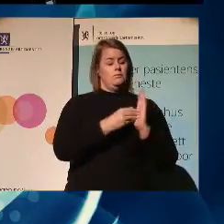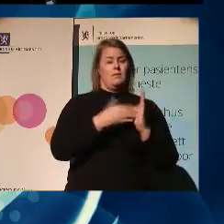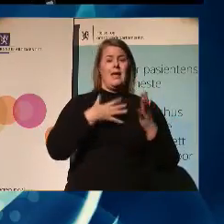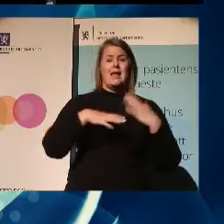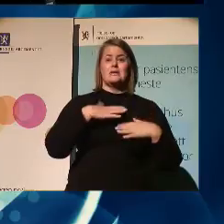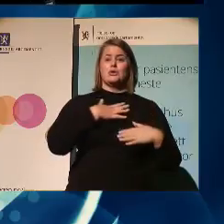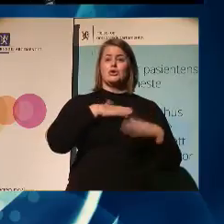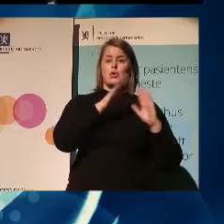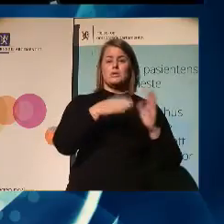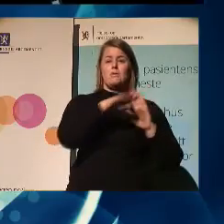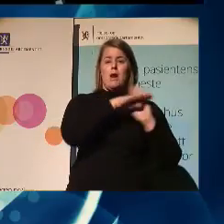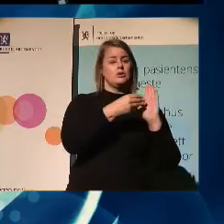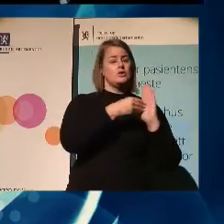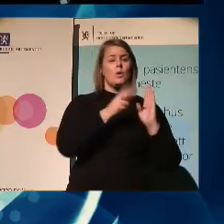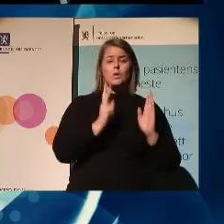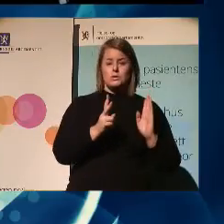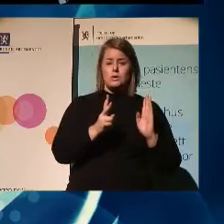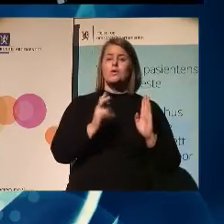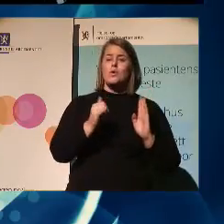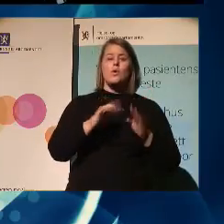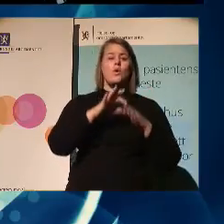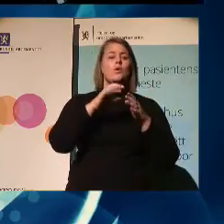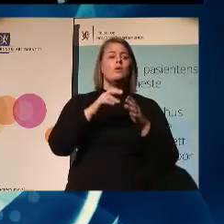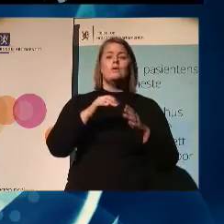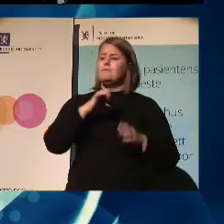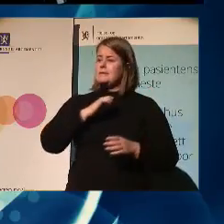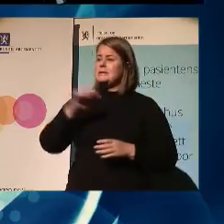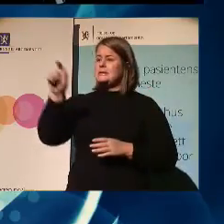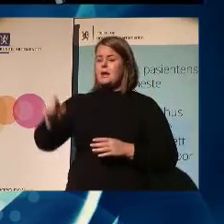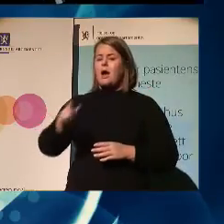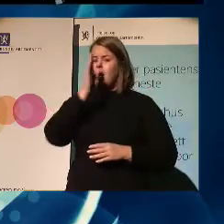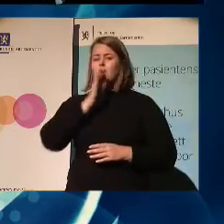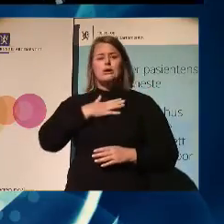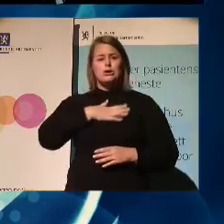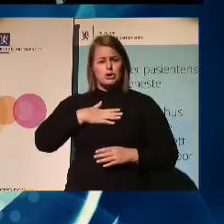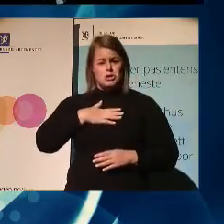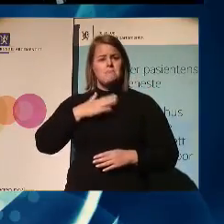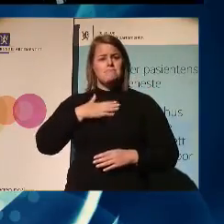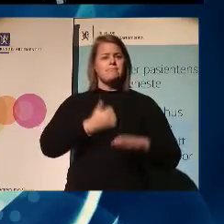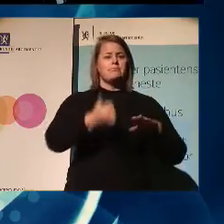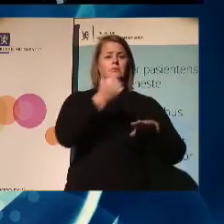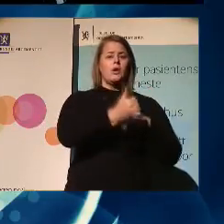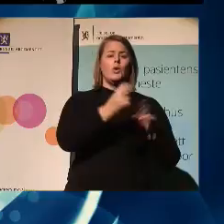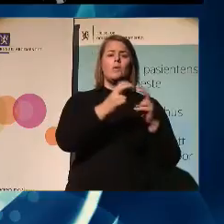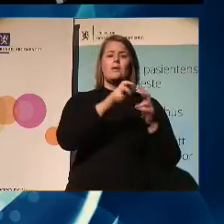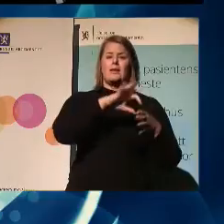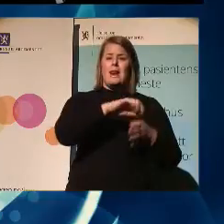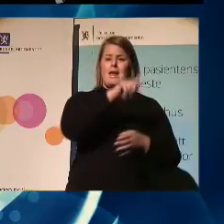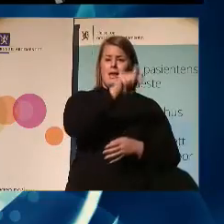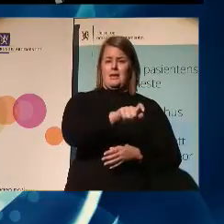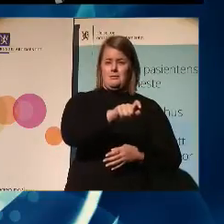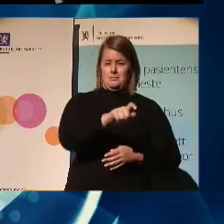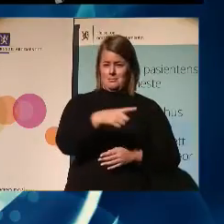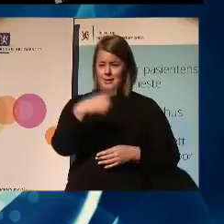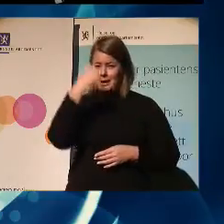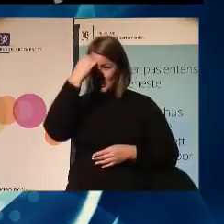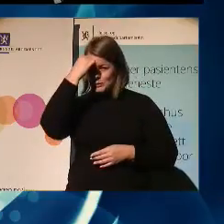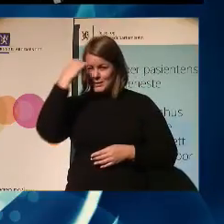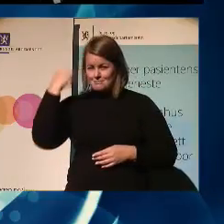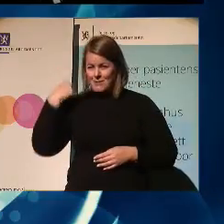og sykehusplan at vi ønsker å ha kontaktleger for de som alvorlig syke. Husk engangslegene til Per